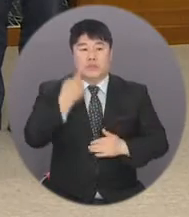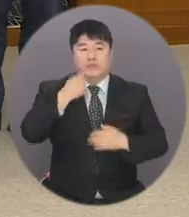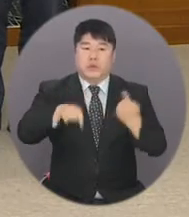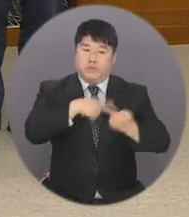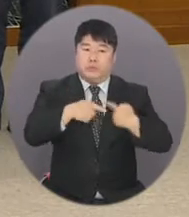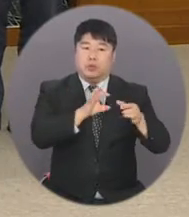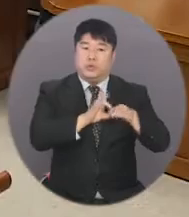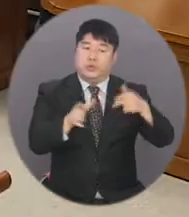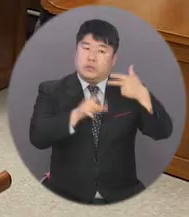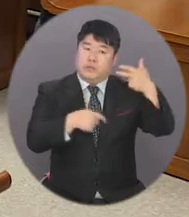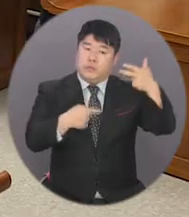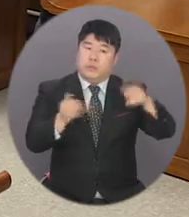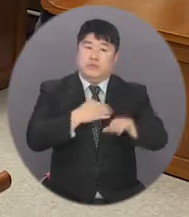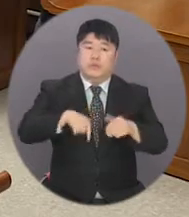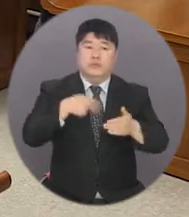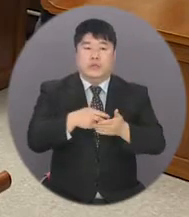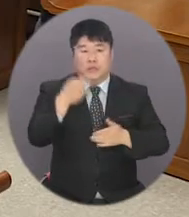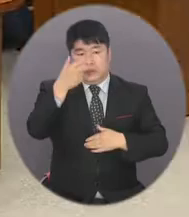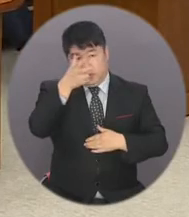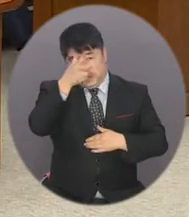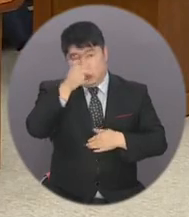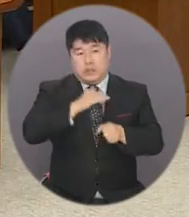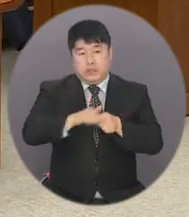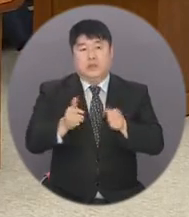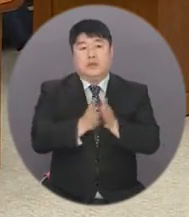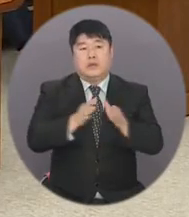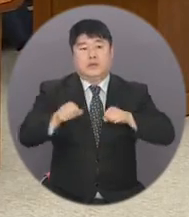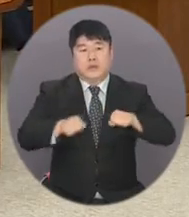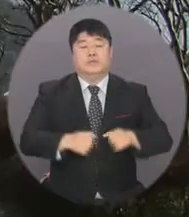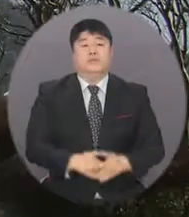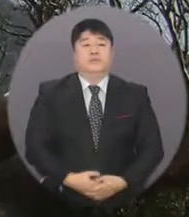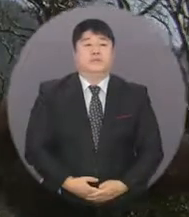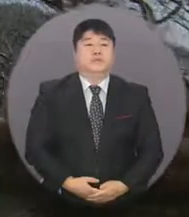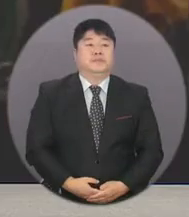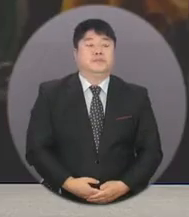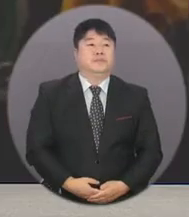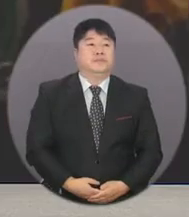거쳐 7월 1일부터 자치경찰제를 시행할 예정입니다.